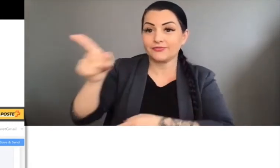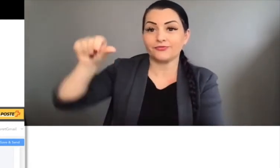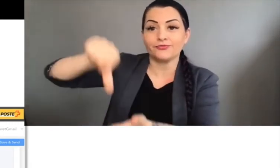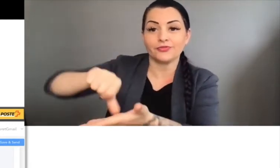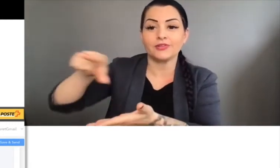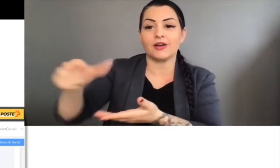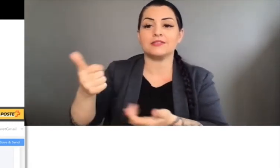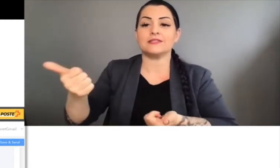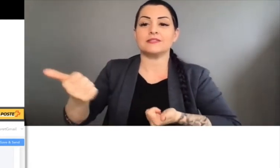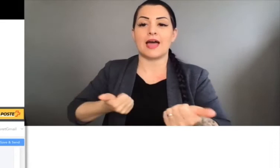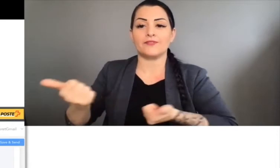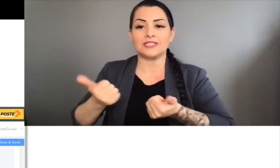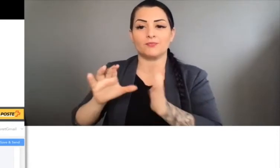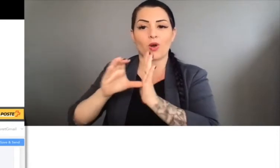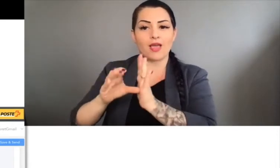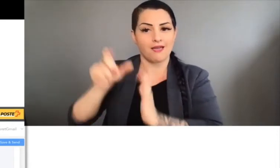Il est ainsi mis au courant.